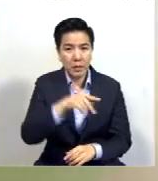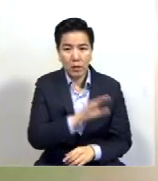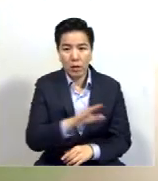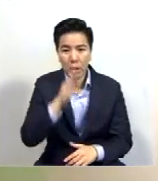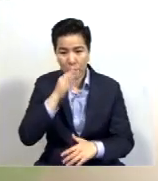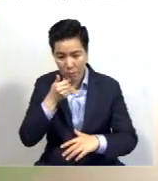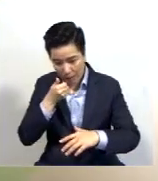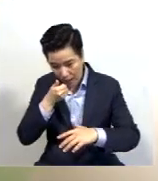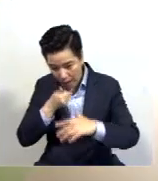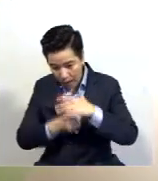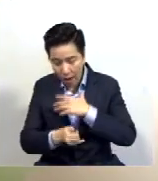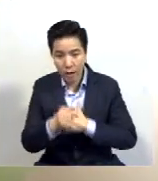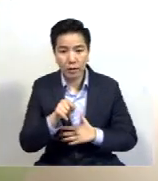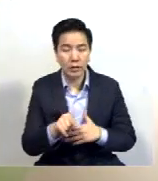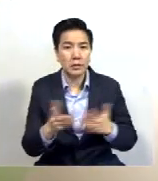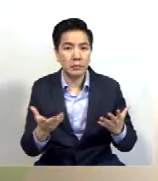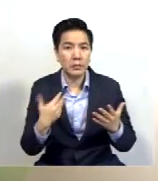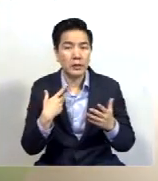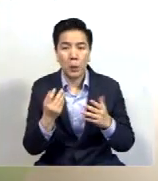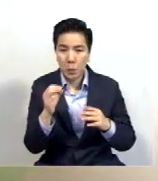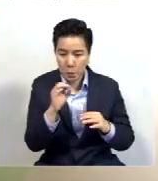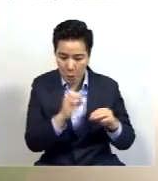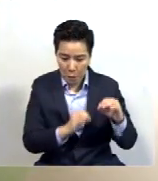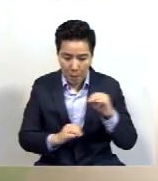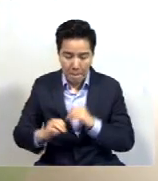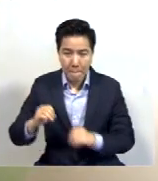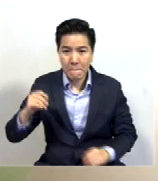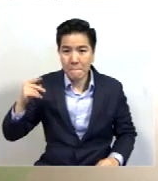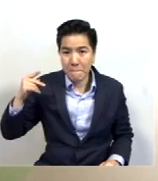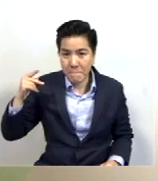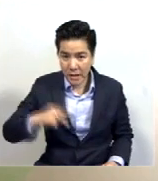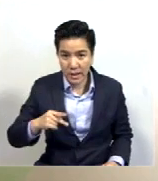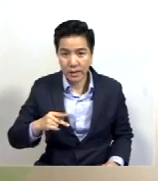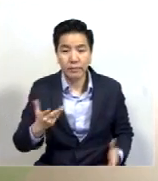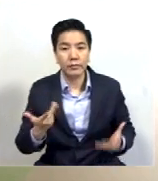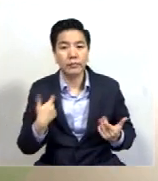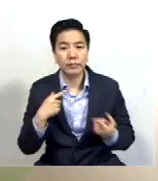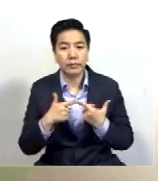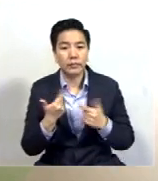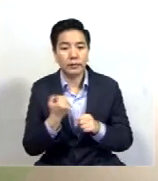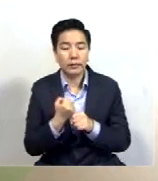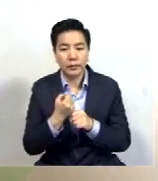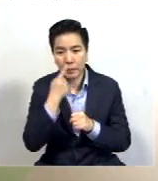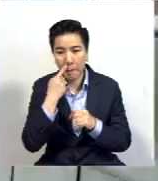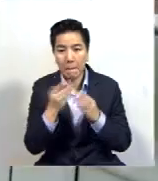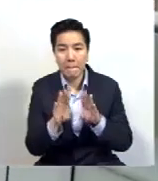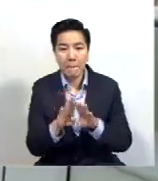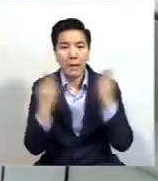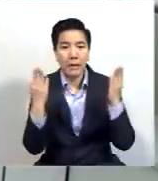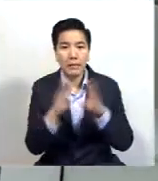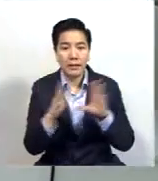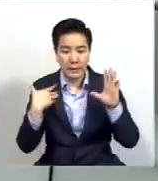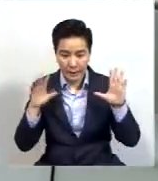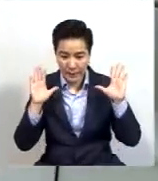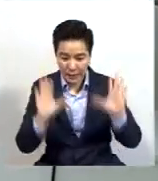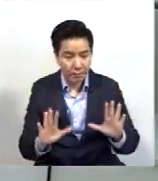ในหอผู้ป่วยแห่งนี้เนี่ยจะมีความปลอดภัยเป็นพิเศษนะครับและเรื่องตั้งแต่สวิตช์การเปิดปิดเราจะไม่มีระบบสัมผัสเล